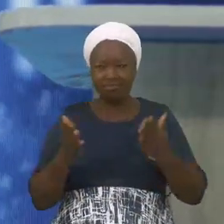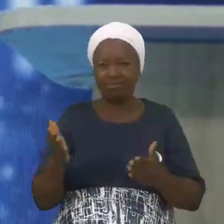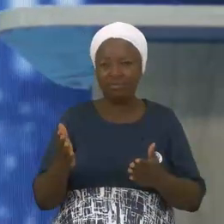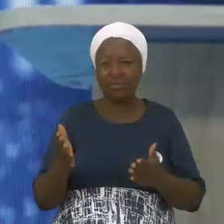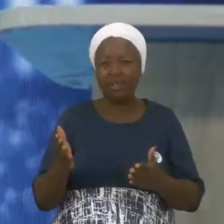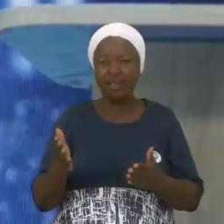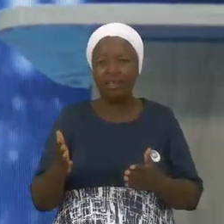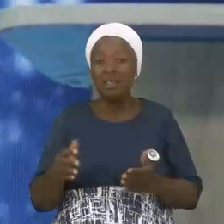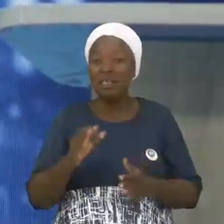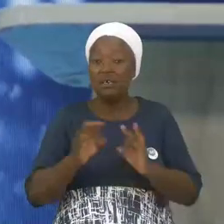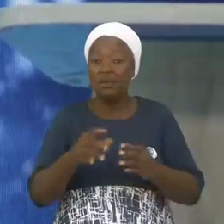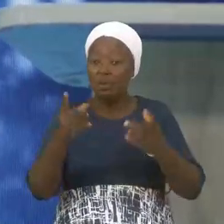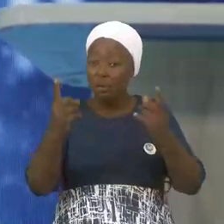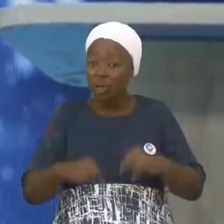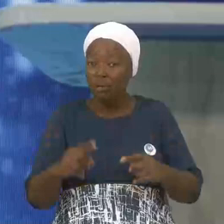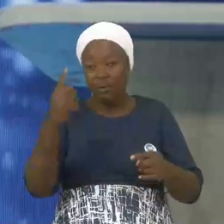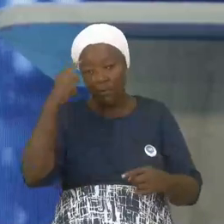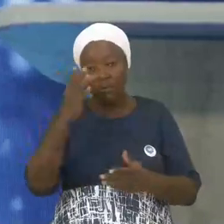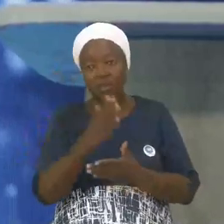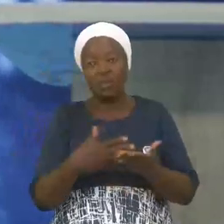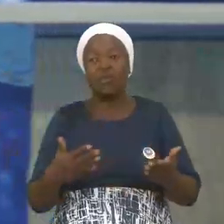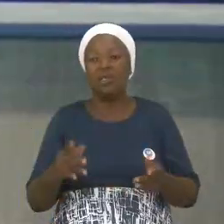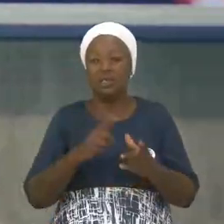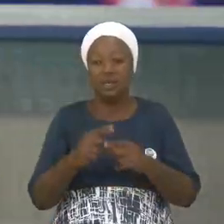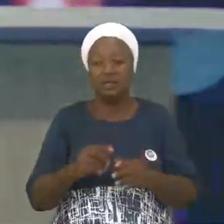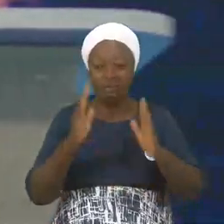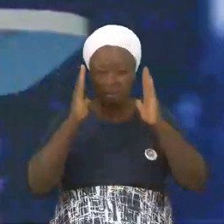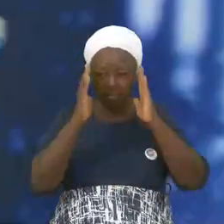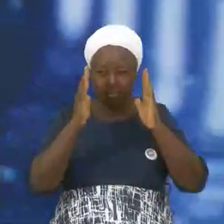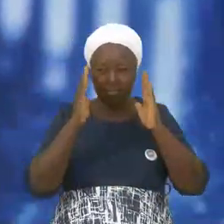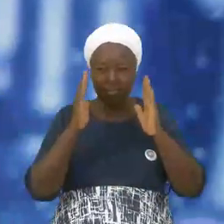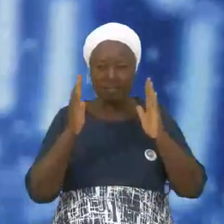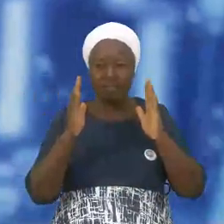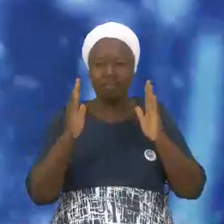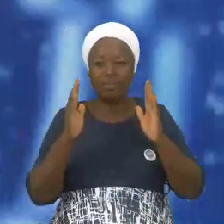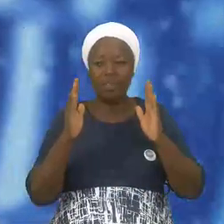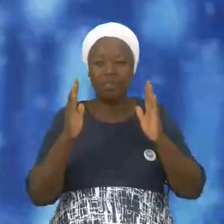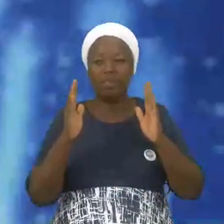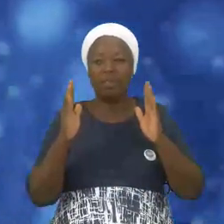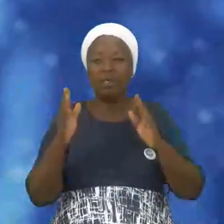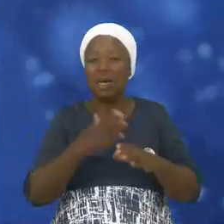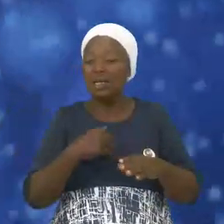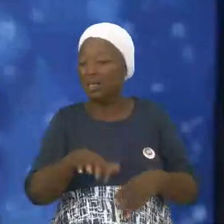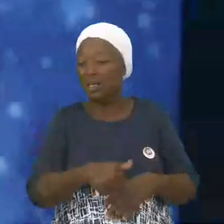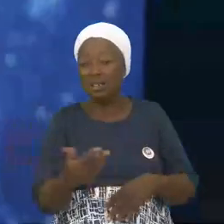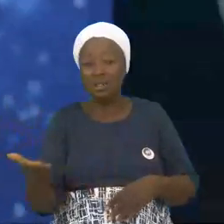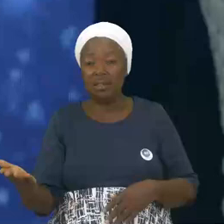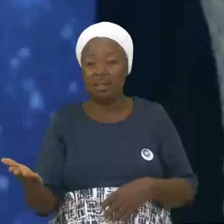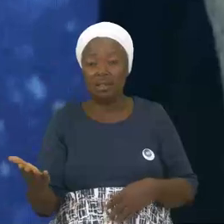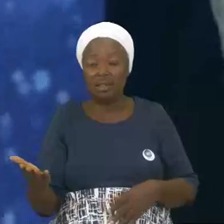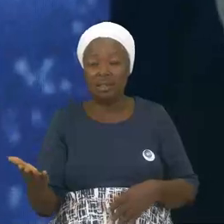Tu n'es pas simplement là, en regardant par-ci, par-là. Si tu es venu pour quelque chose, prête